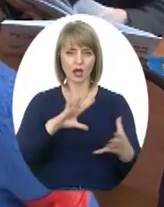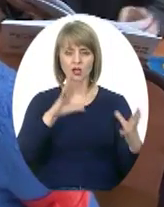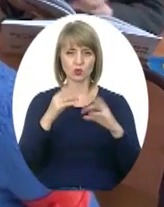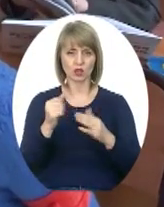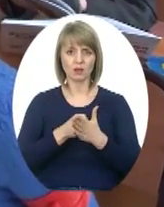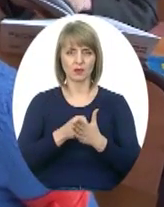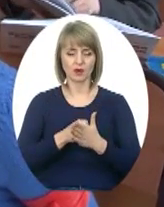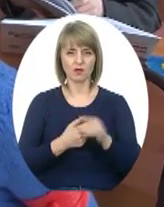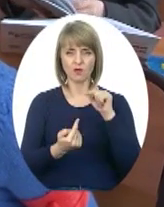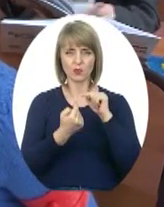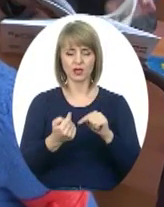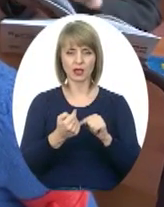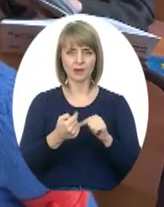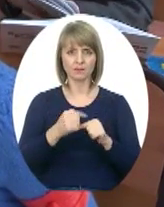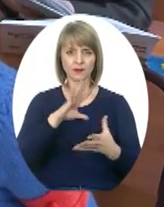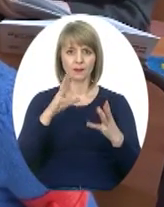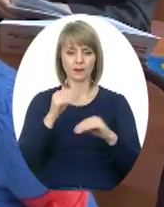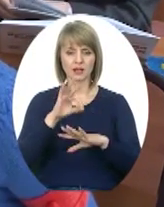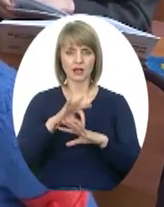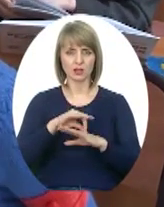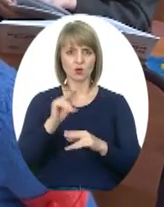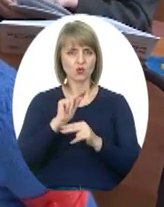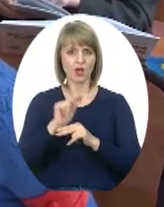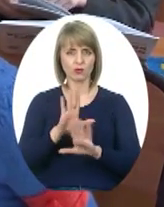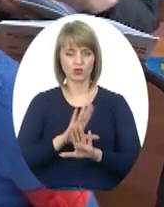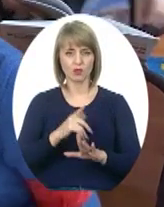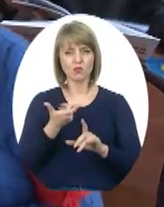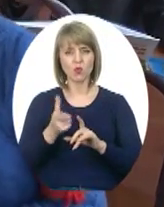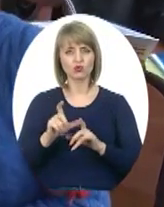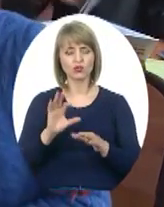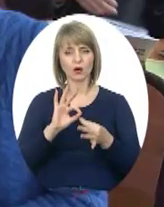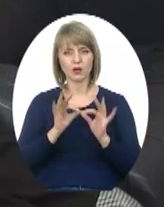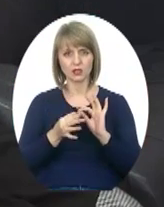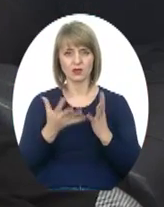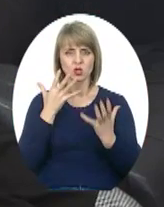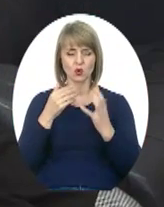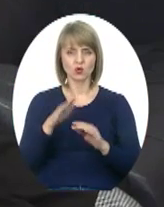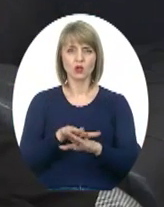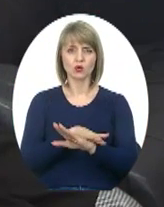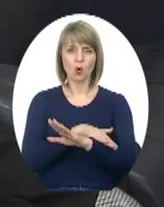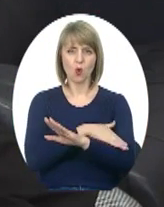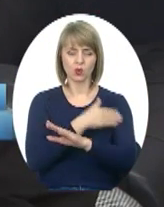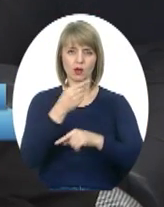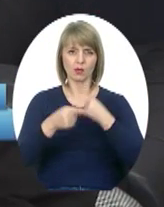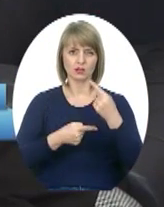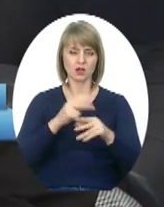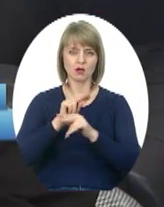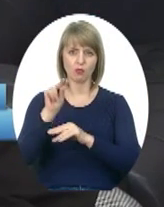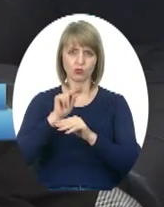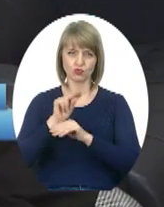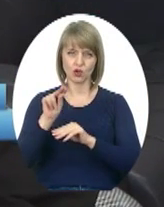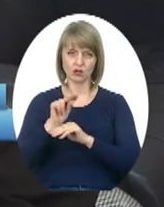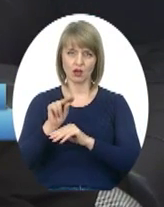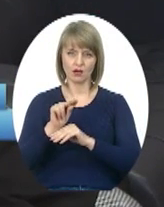результатов добивались, вопреки диагнозу, не обучаем. Очень кропотливый, серьезный, долгий процесс